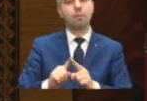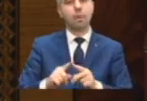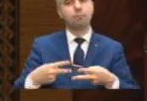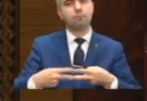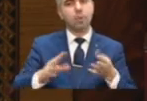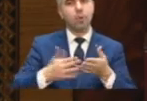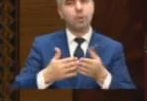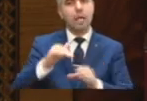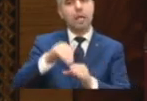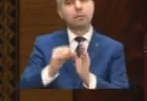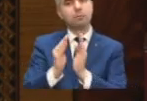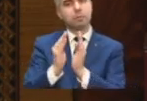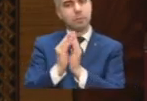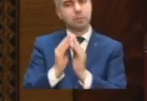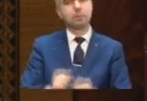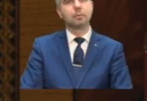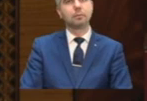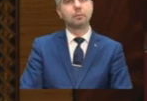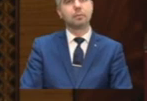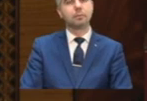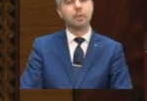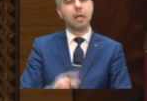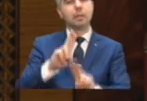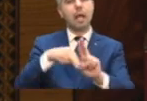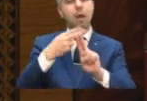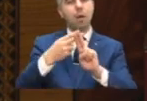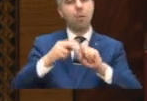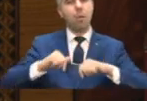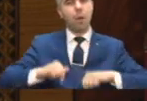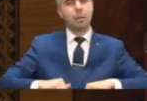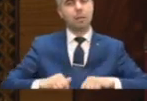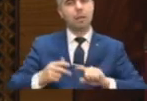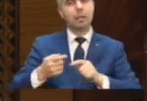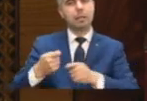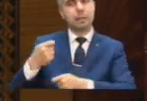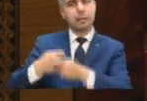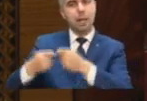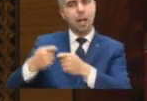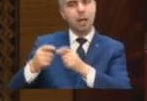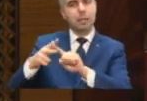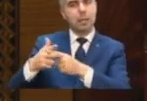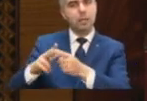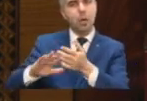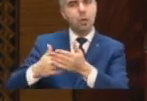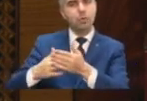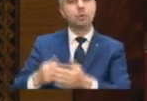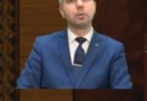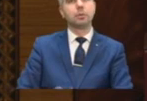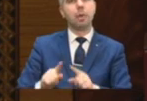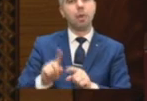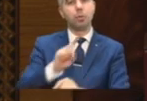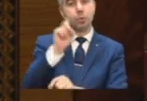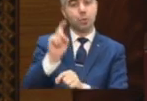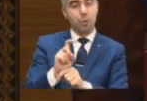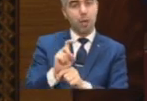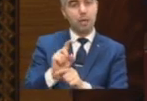العدالة والتنمية معقبا على جواب السيد وزير الصناعة والتجارة والاقتصاد الأخضر والرقمي على سؤال الأغلبية في